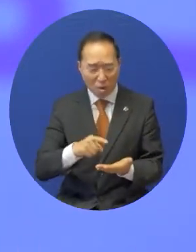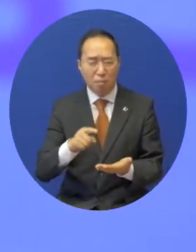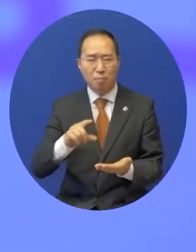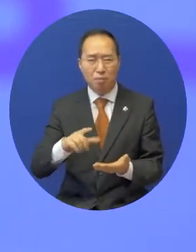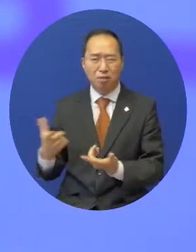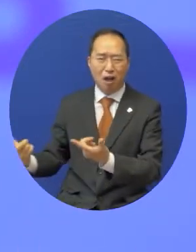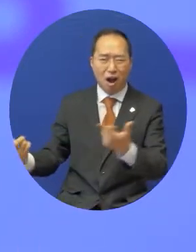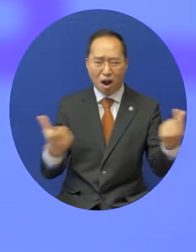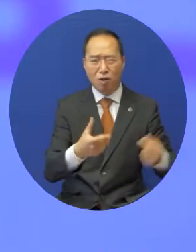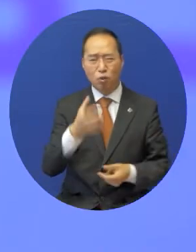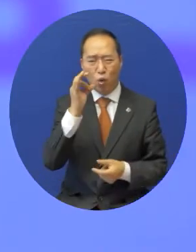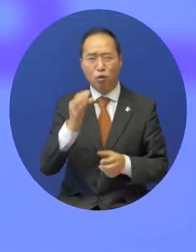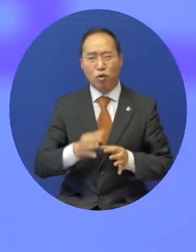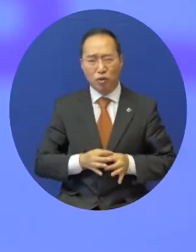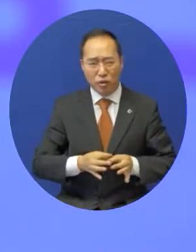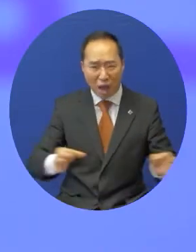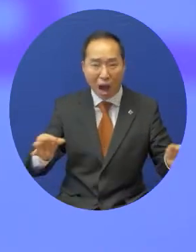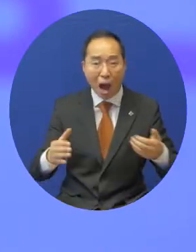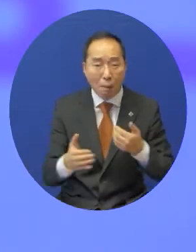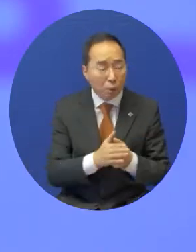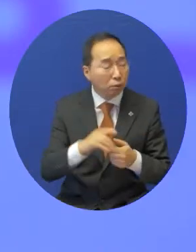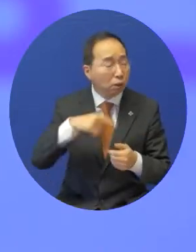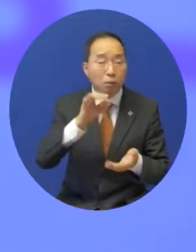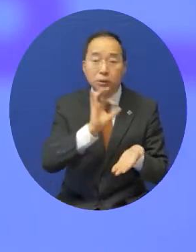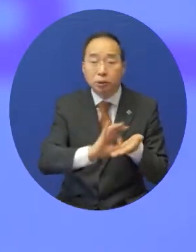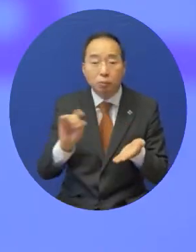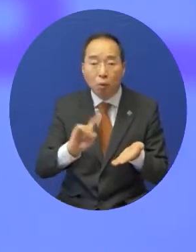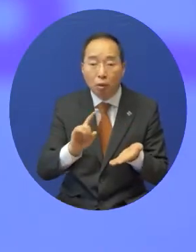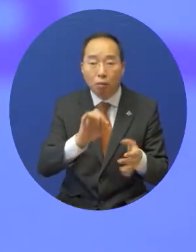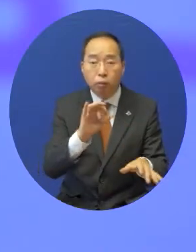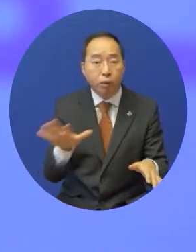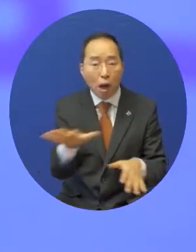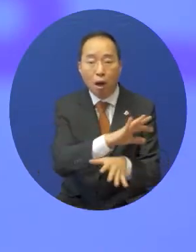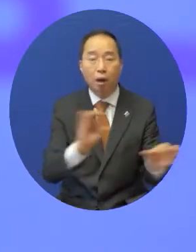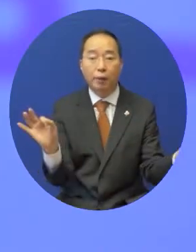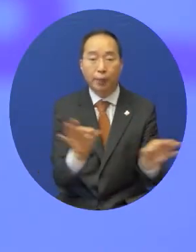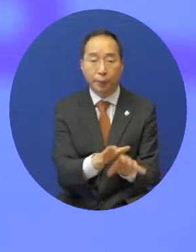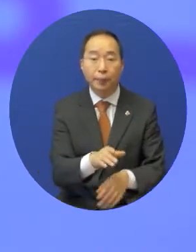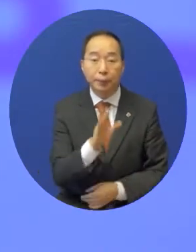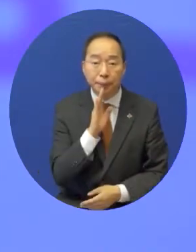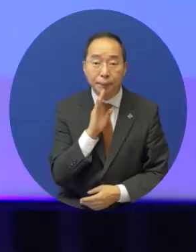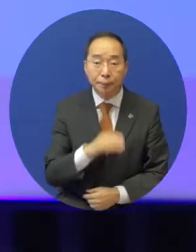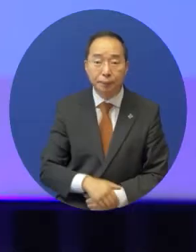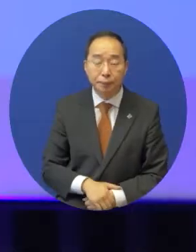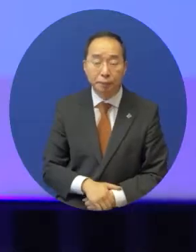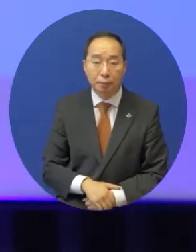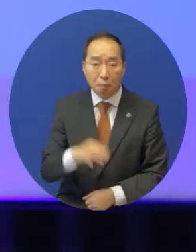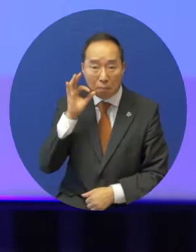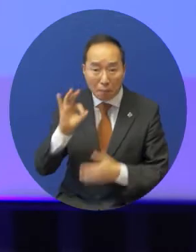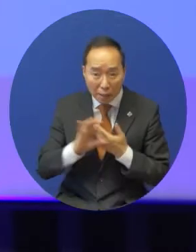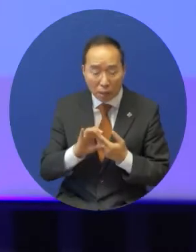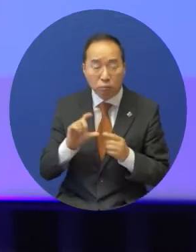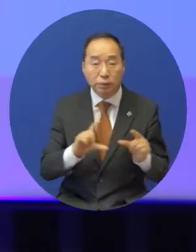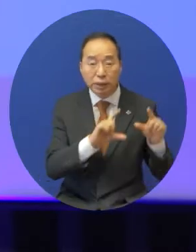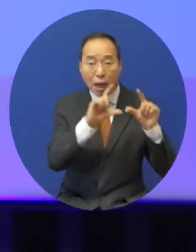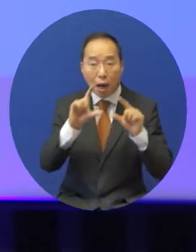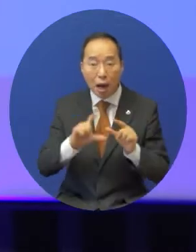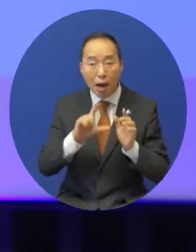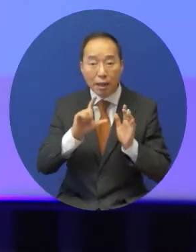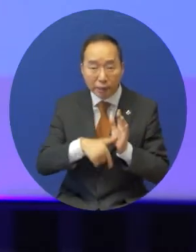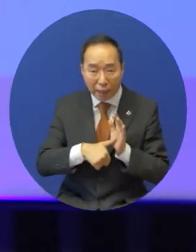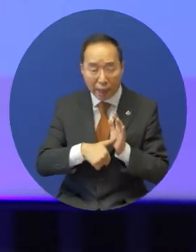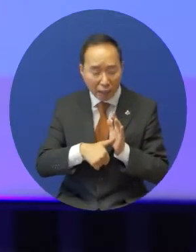일단 돈을 나눠주면 눅눅듯이 다 사라져 버리잖아요. 그 생활하고 나면. 근데 만약에